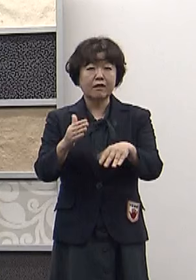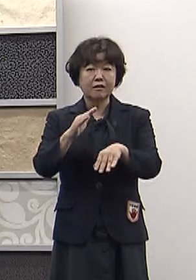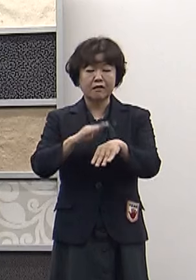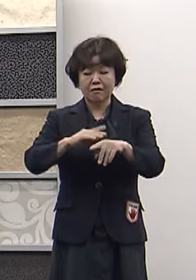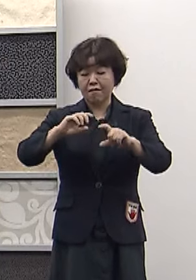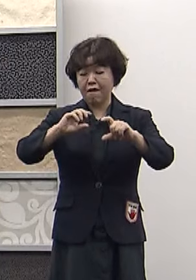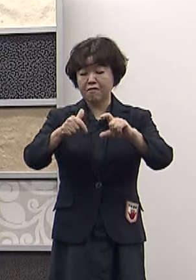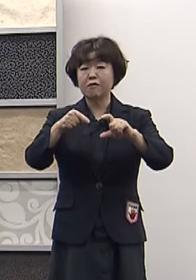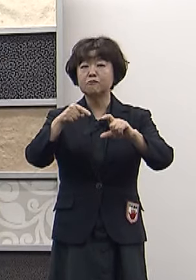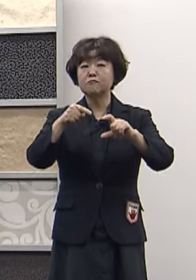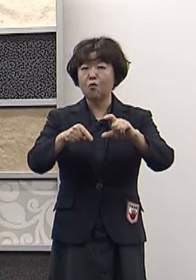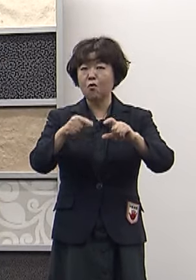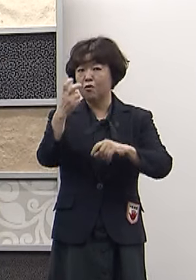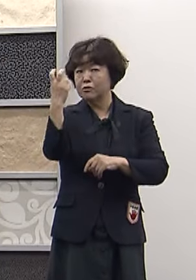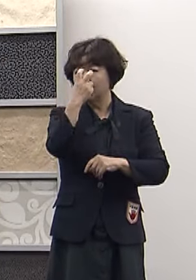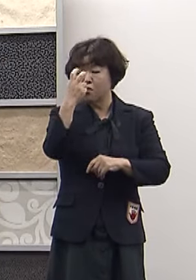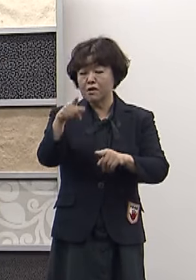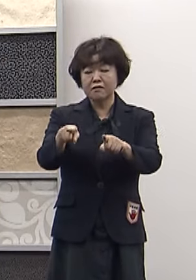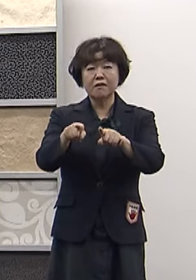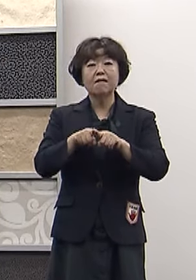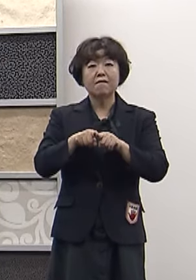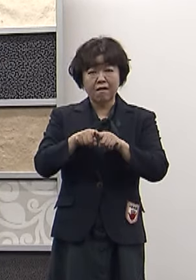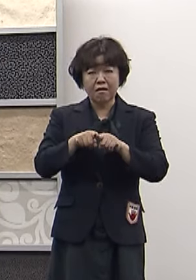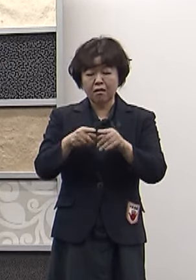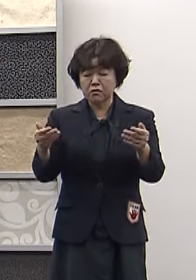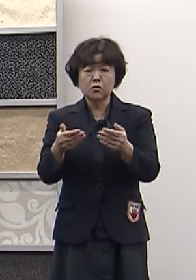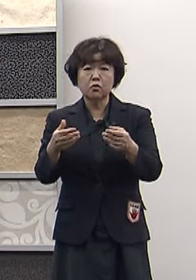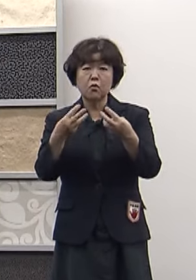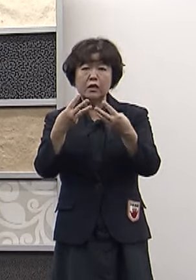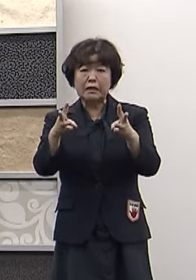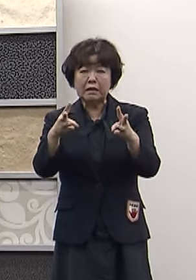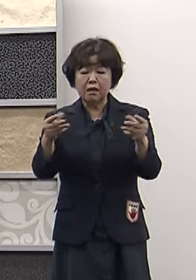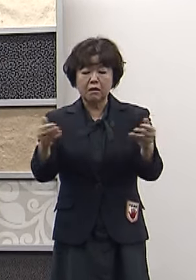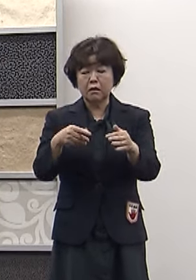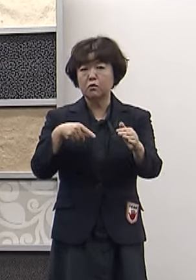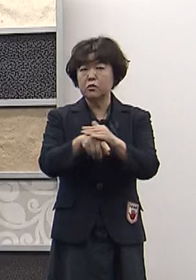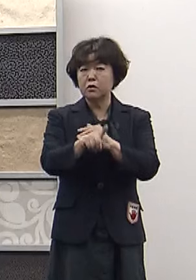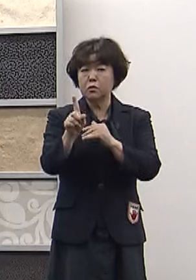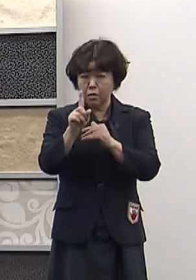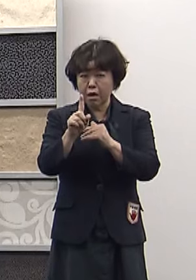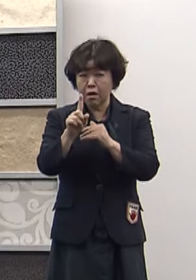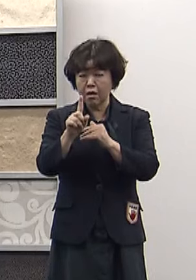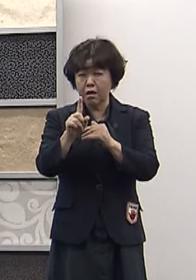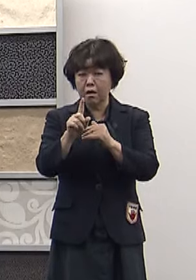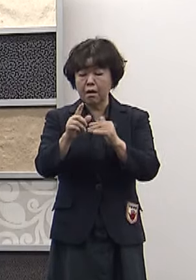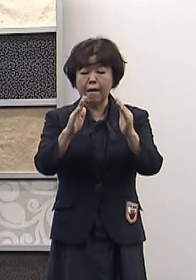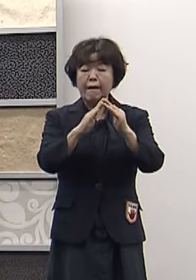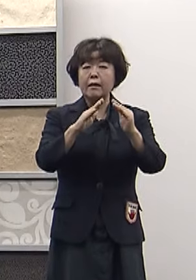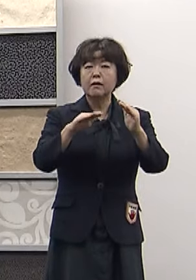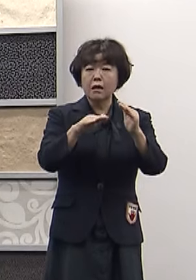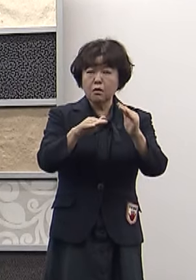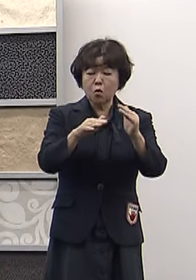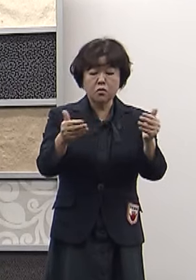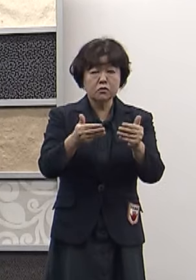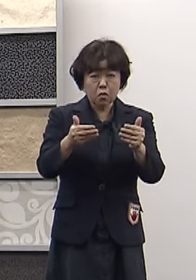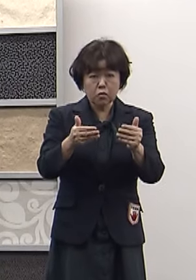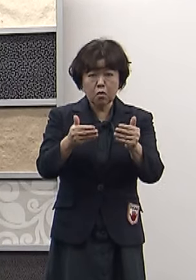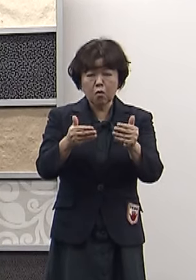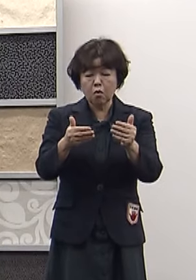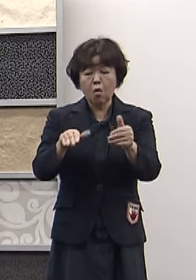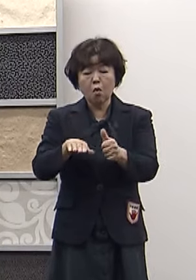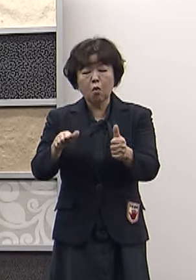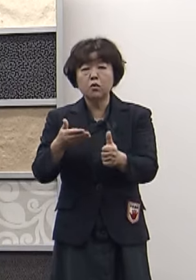などの実態調査におきまして、非正規で働く理由として家事や育児、介護に時間が必要